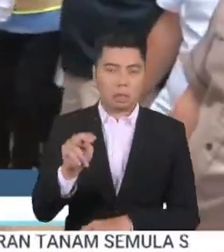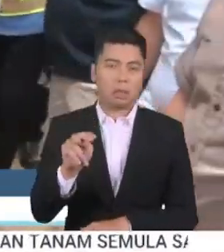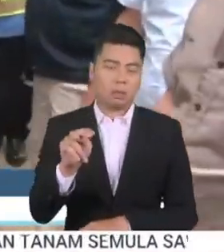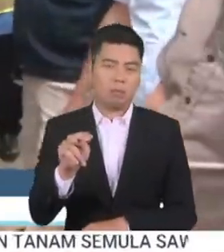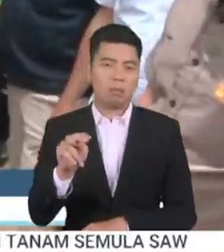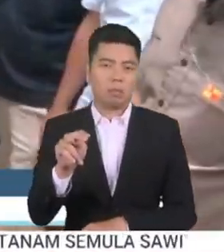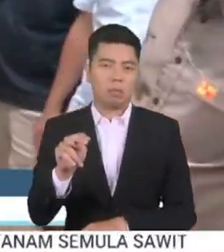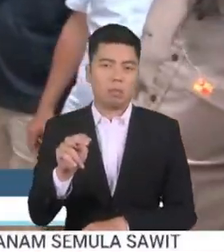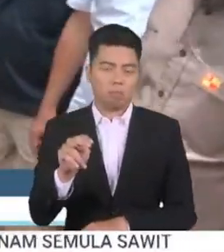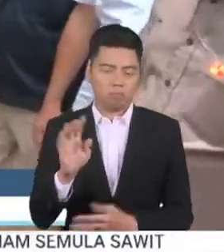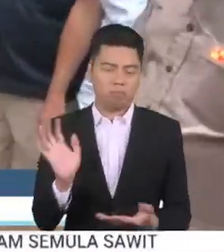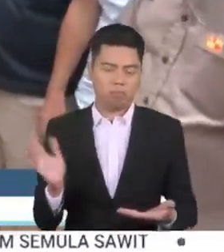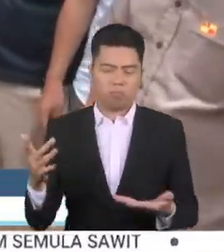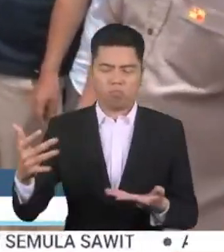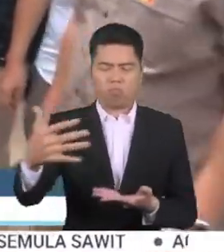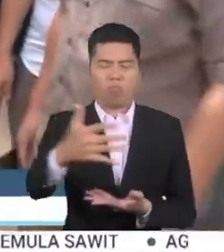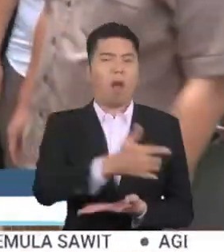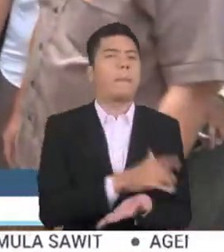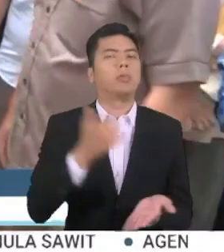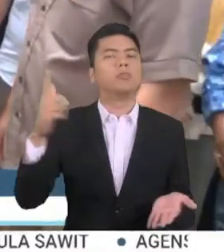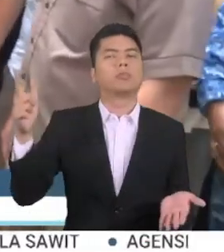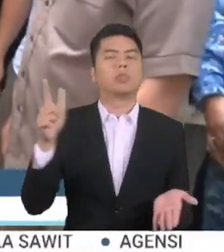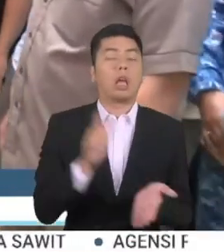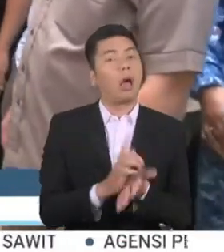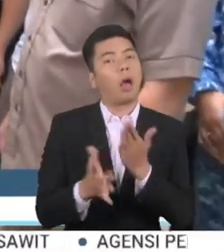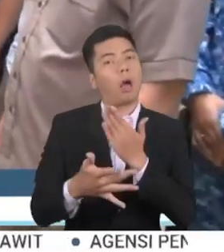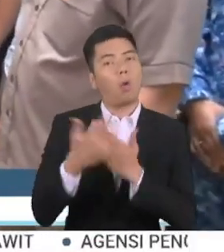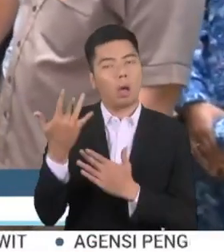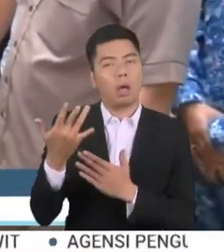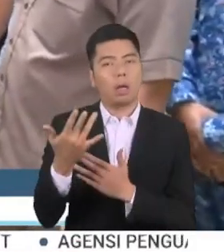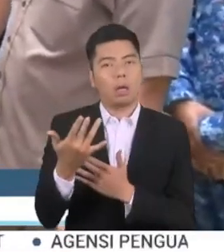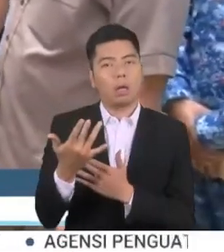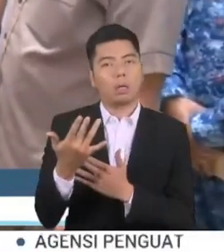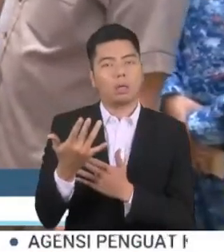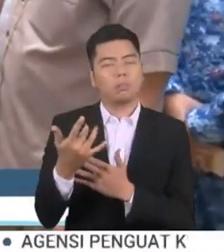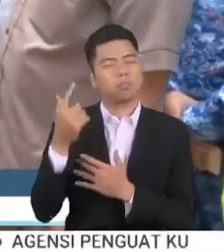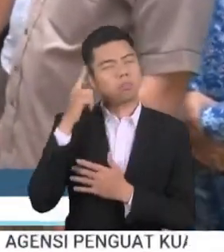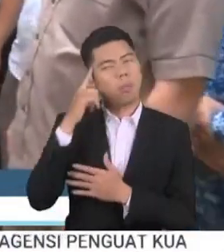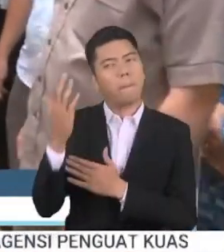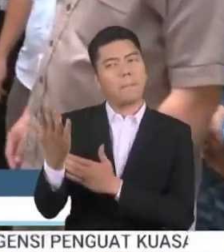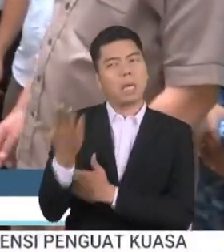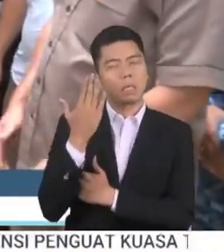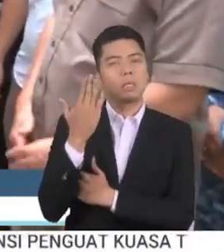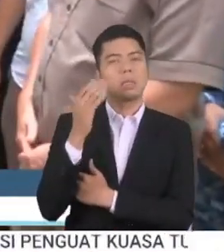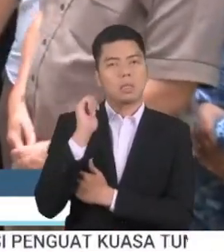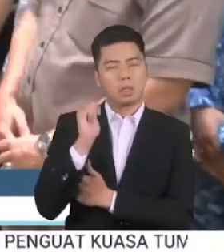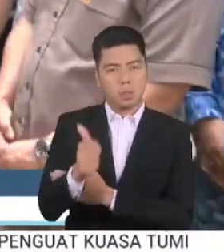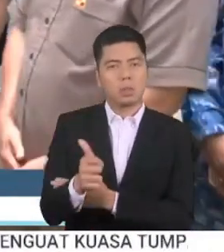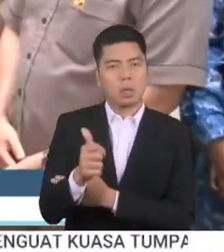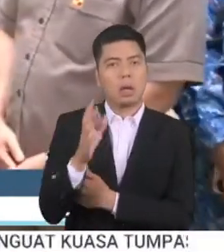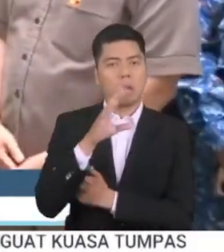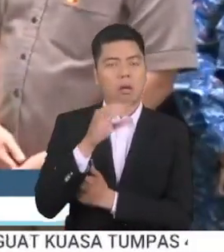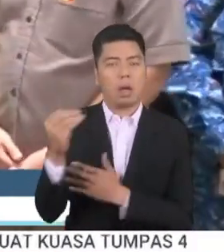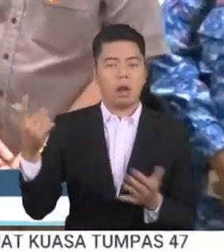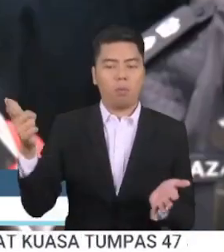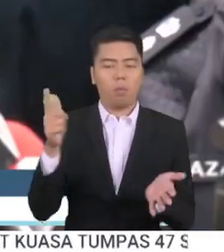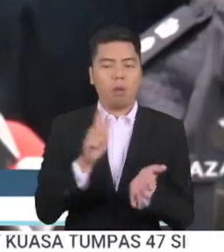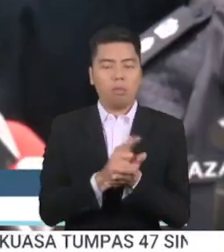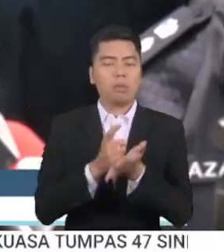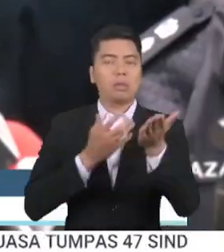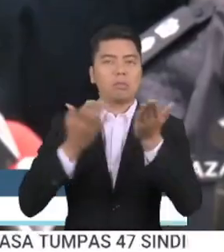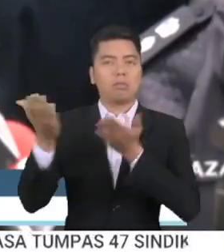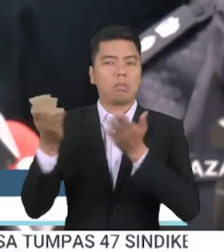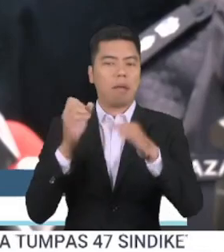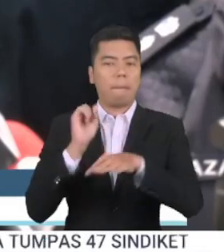akan mengumumkan laporan awal seawal esok, ya, dan laporan khidmat